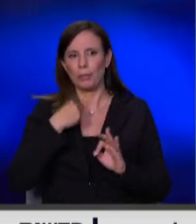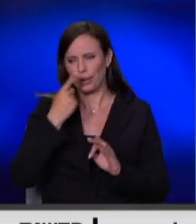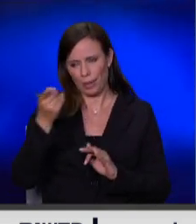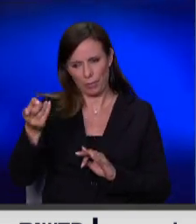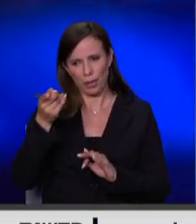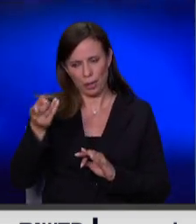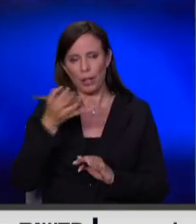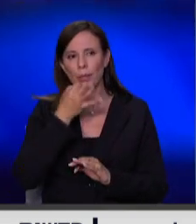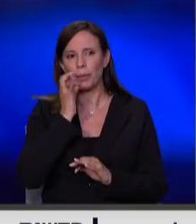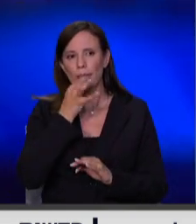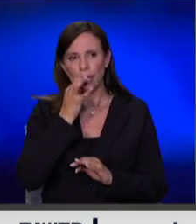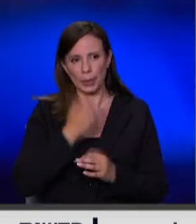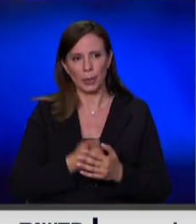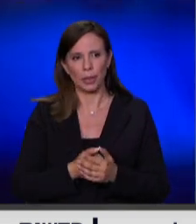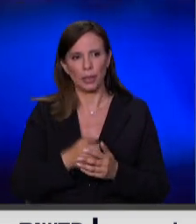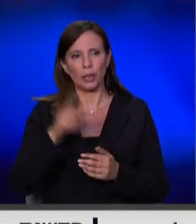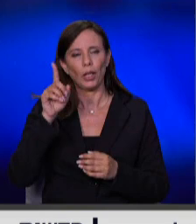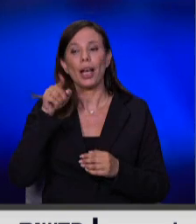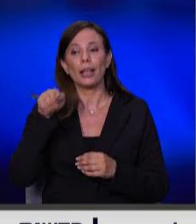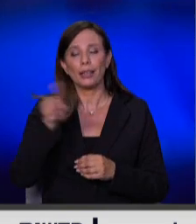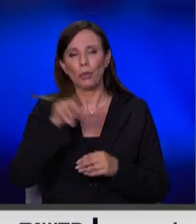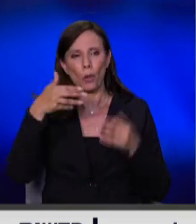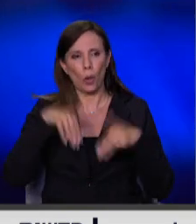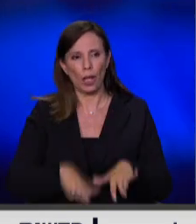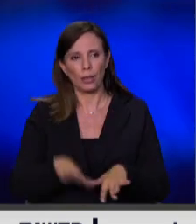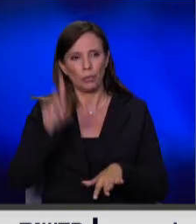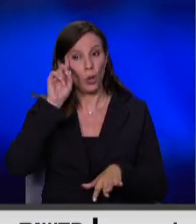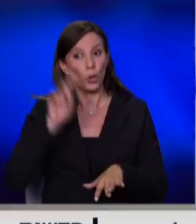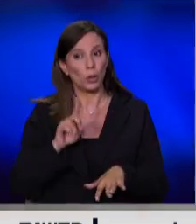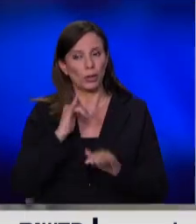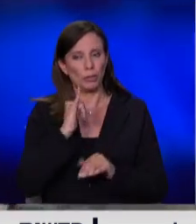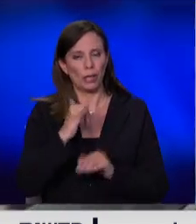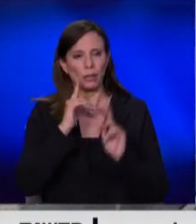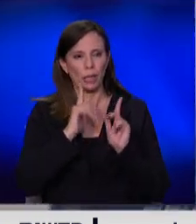говорила, если это были молодые, вы не были, вы не знаете, что такое война.